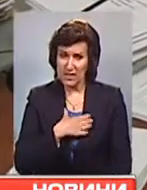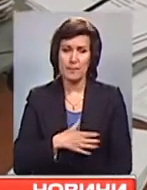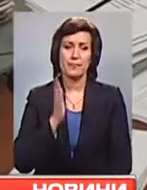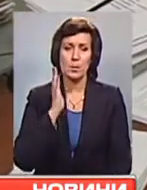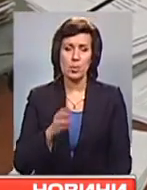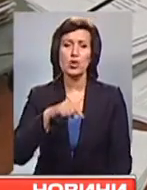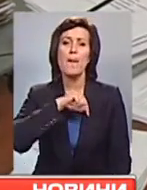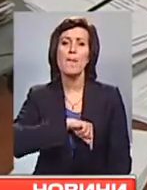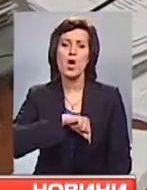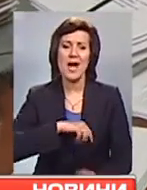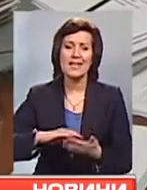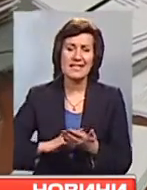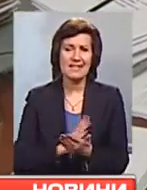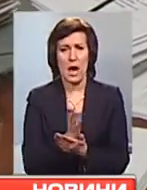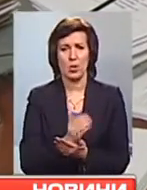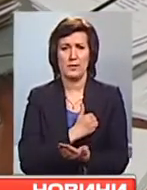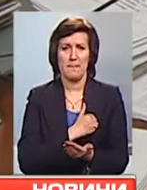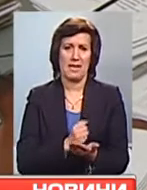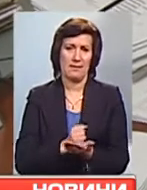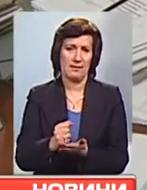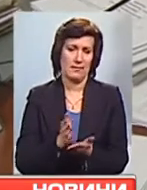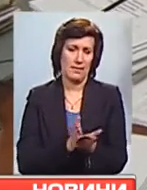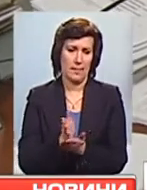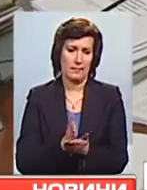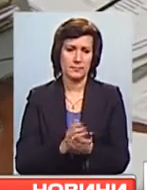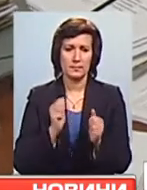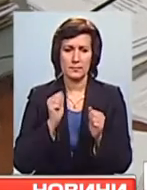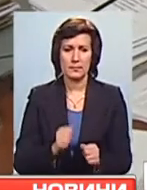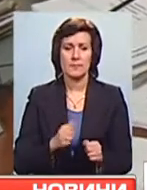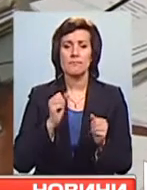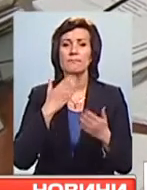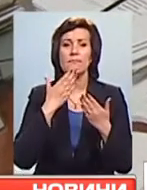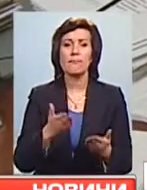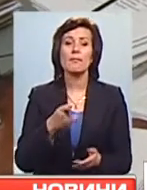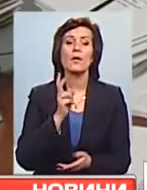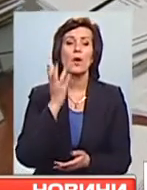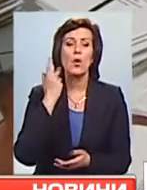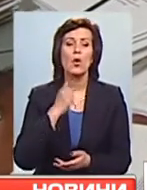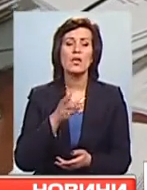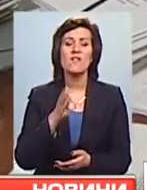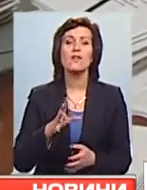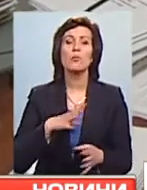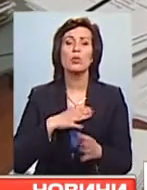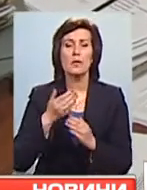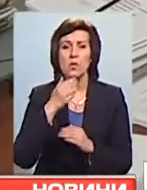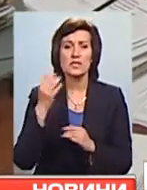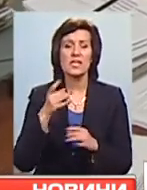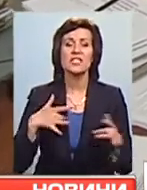Мусіяка, будуть моральні якості претендента на посаду. Можемо поставити питання, коли ви останнім разом були в